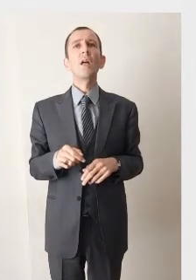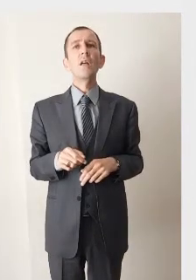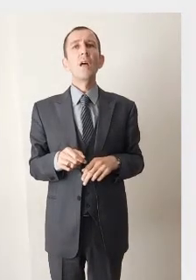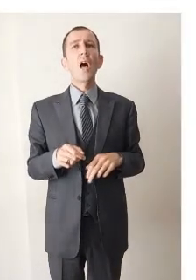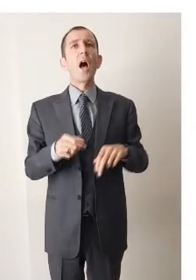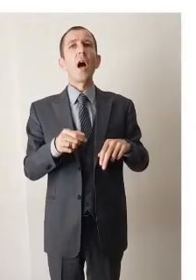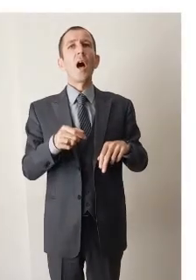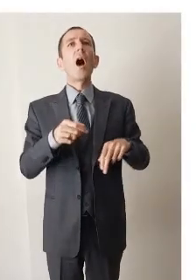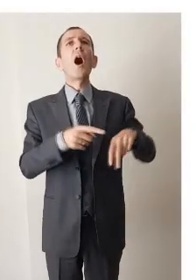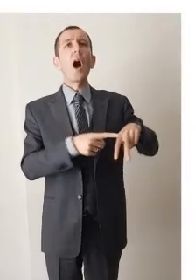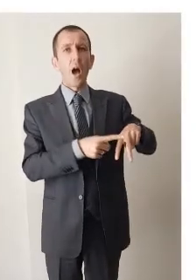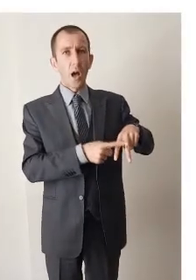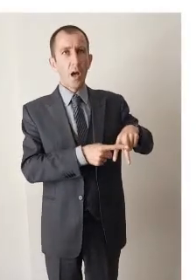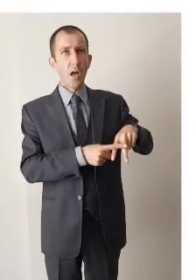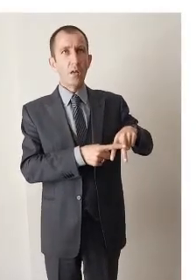yoktur.